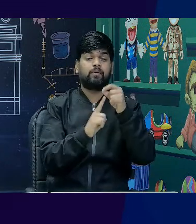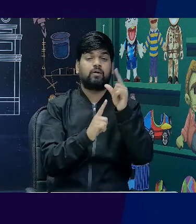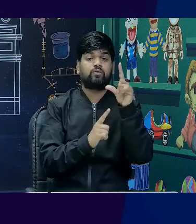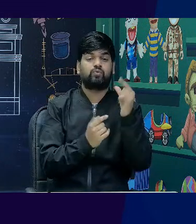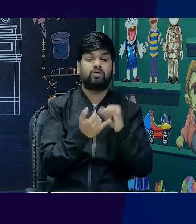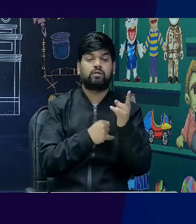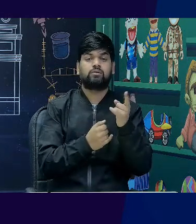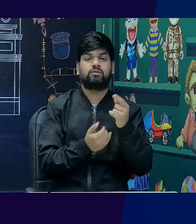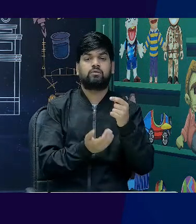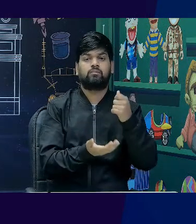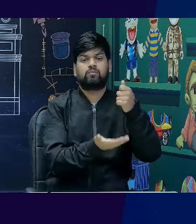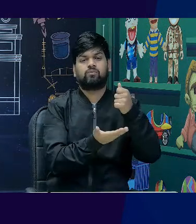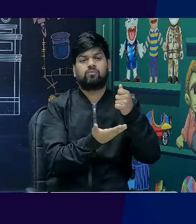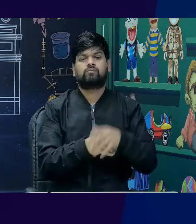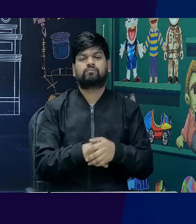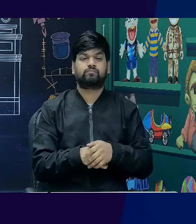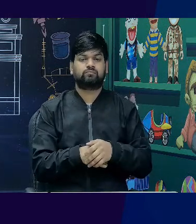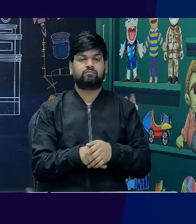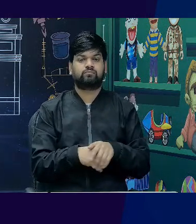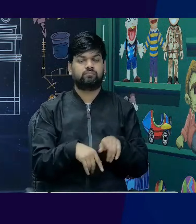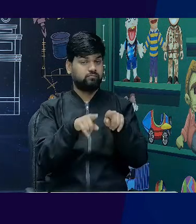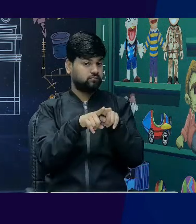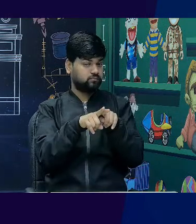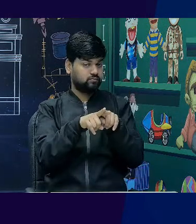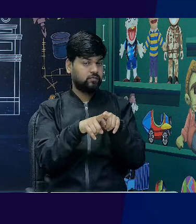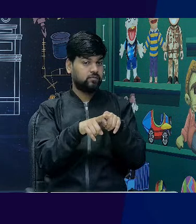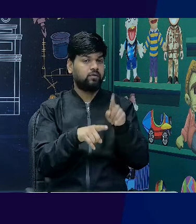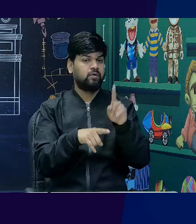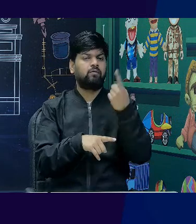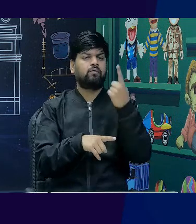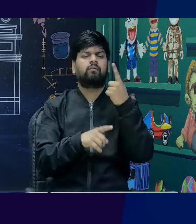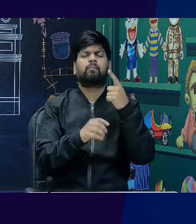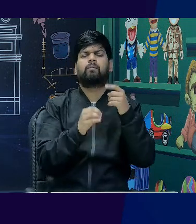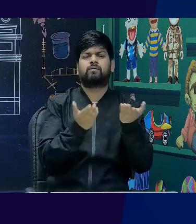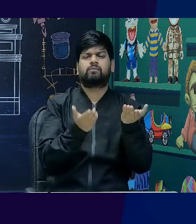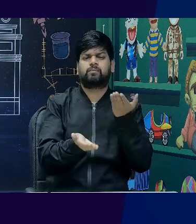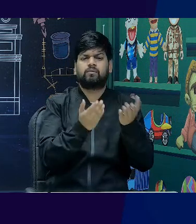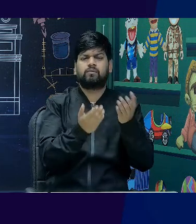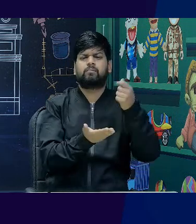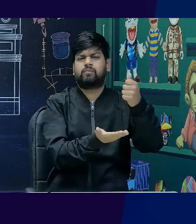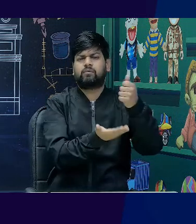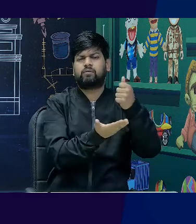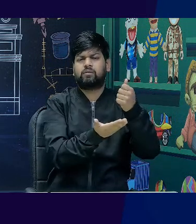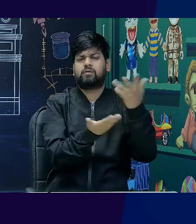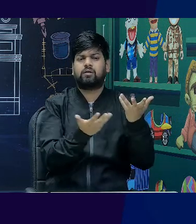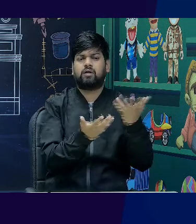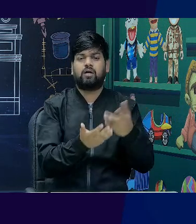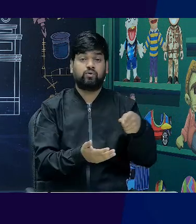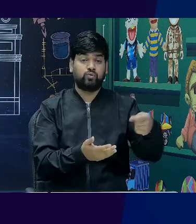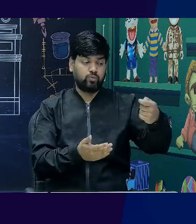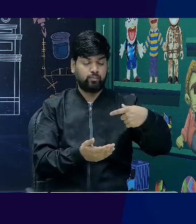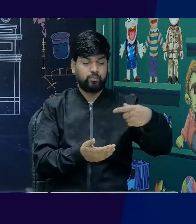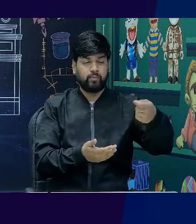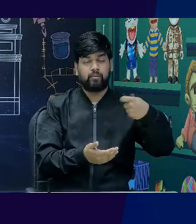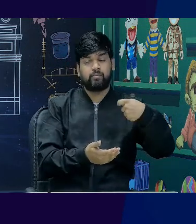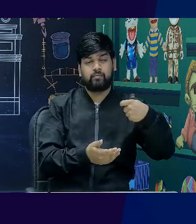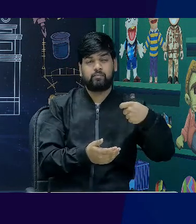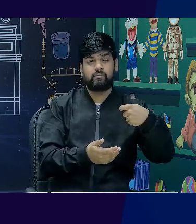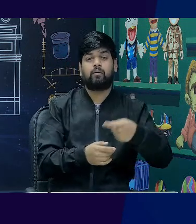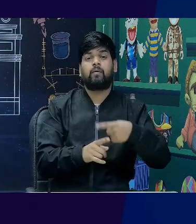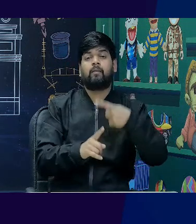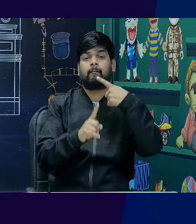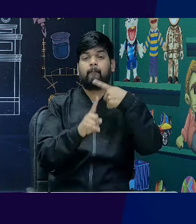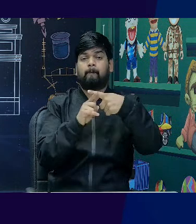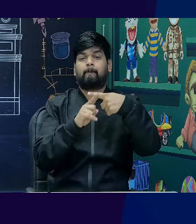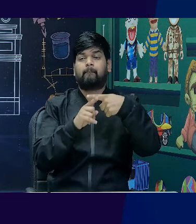total receipts are equal to your total expenditure. A surplus budget will be a case जब मेरा income जो मेरे